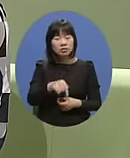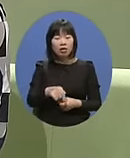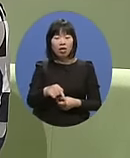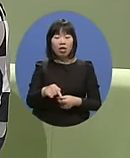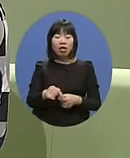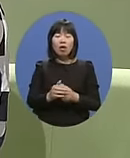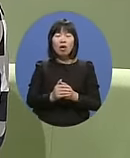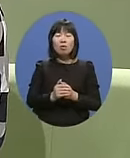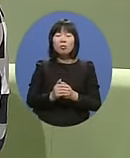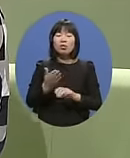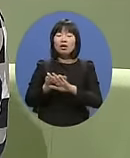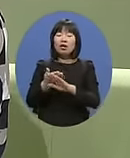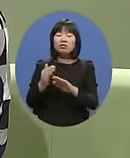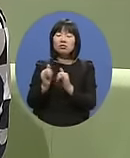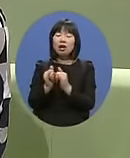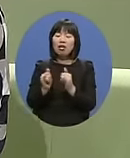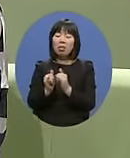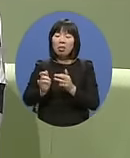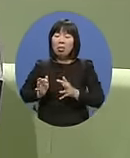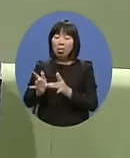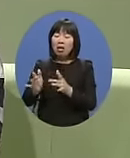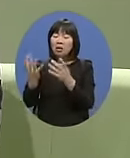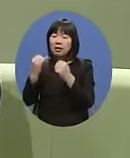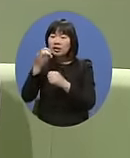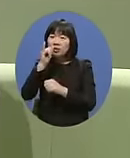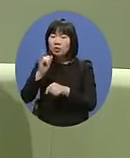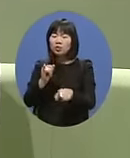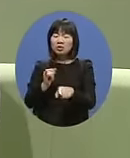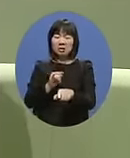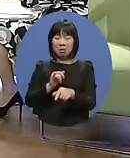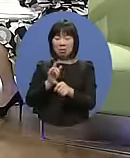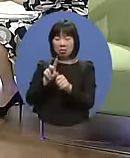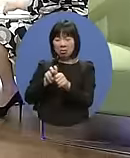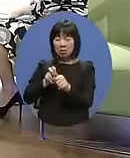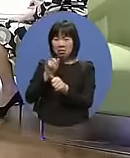많이 하잖아. 아니면 너 좀 얄밉잖아. 뭐 이렇게 이야기를 들었을 때. 너 너무 게을러. 게을러.